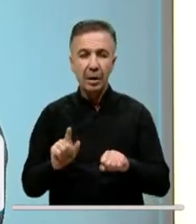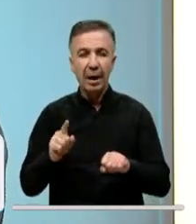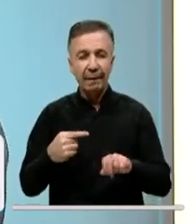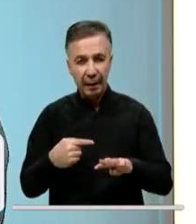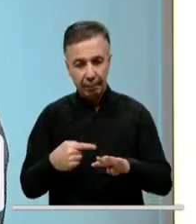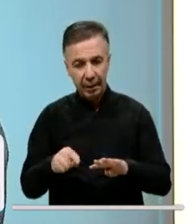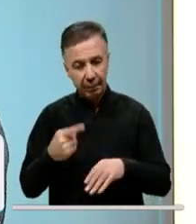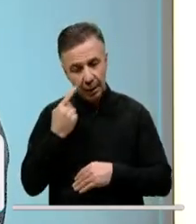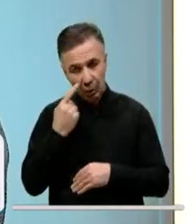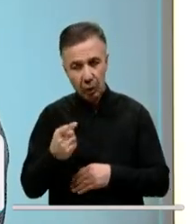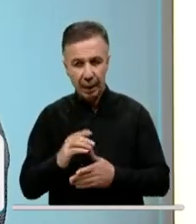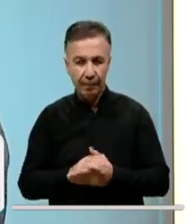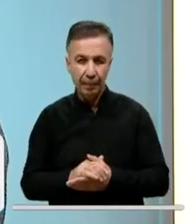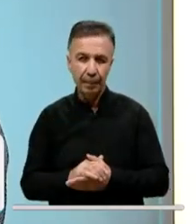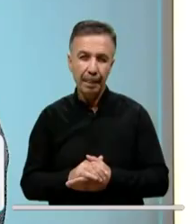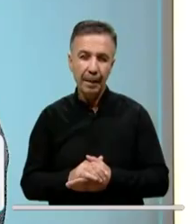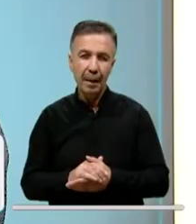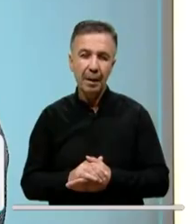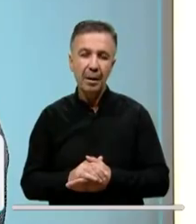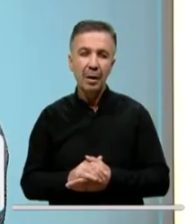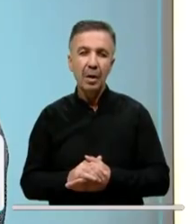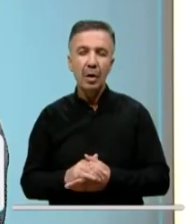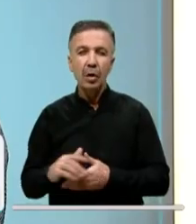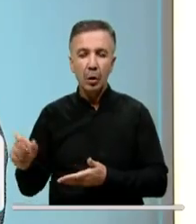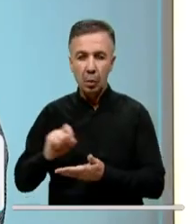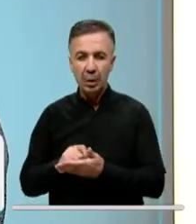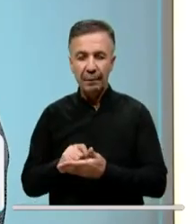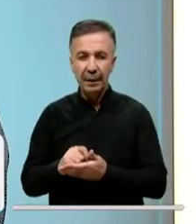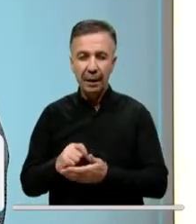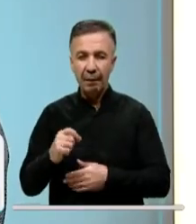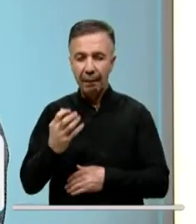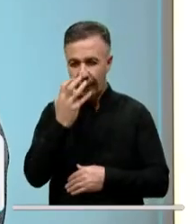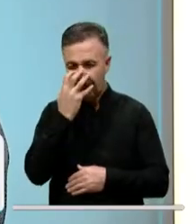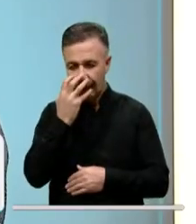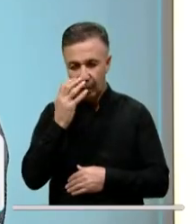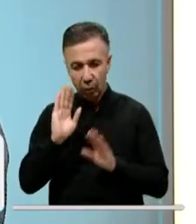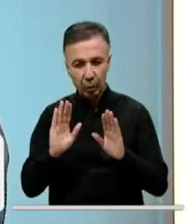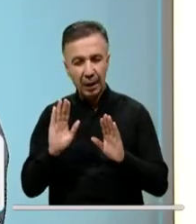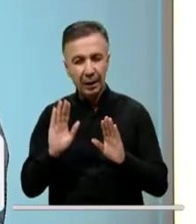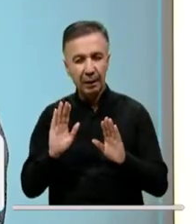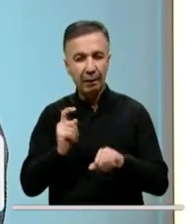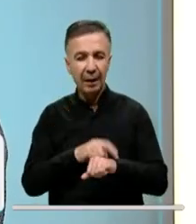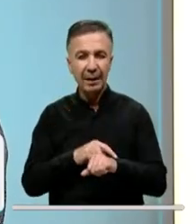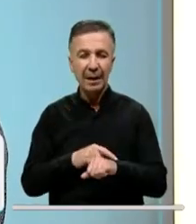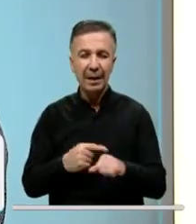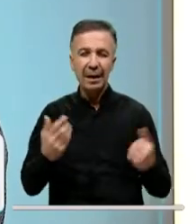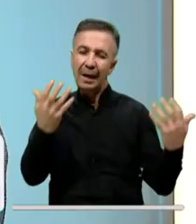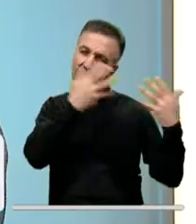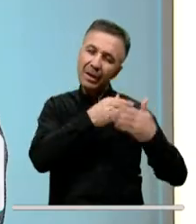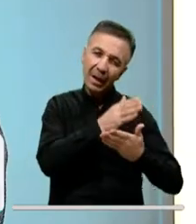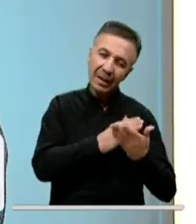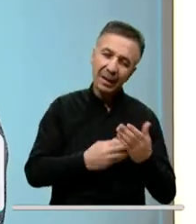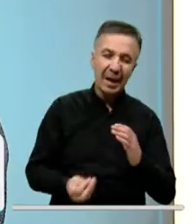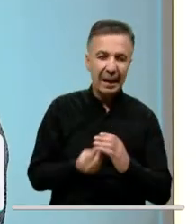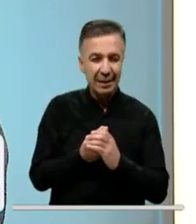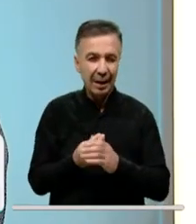göre Müzdelife'de vakfe durmanın vakti gece yarısın ile imsak arasıdır.